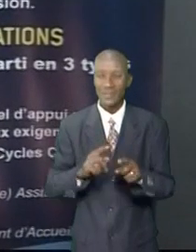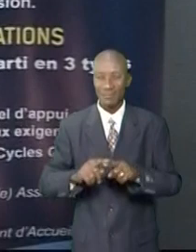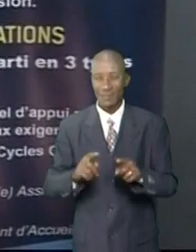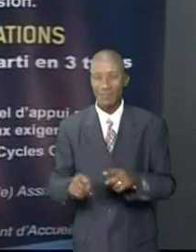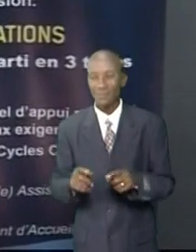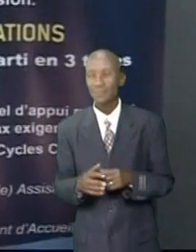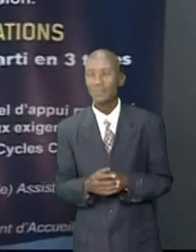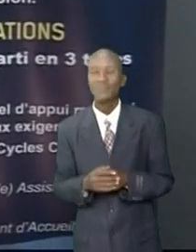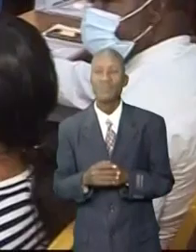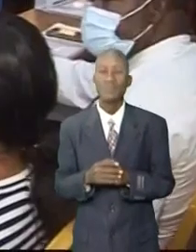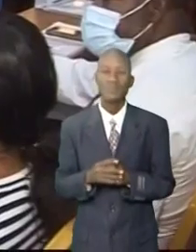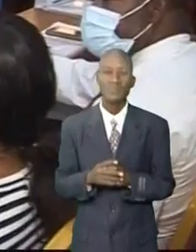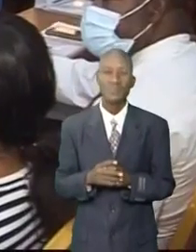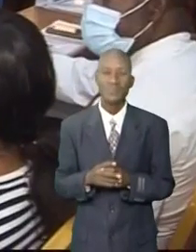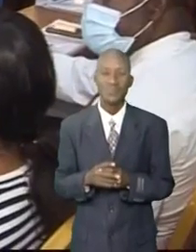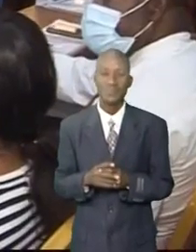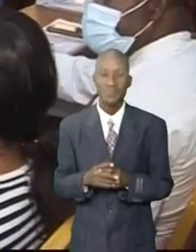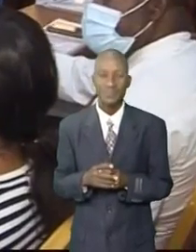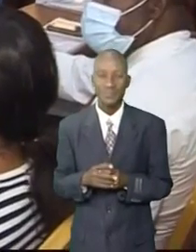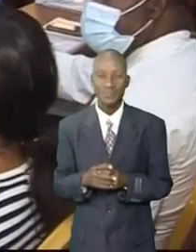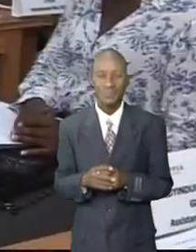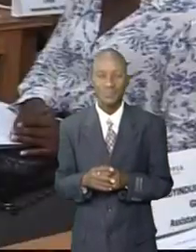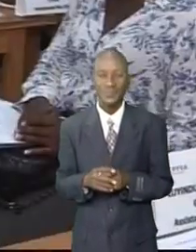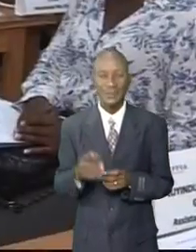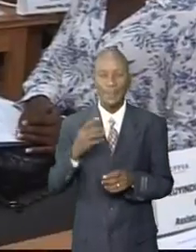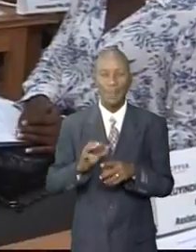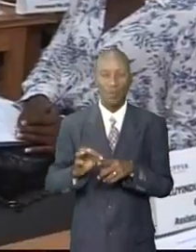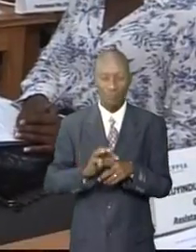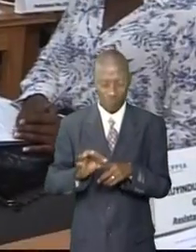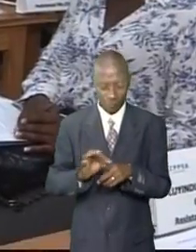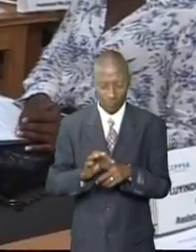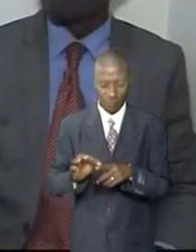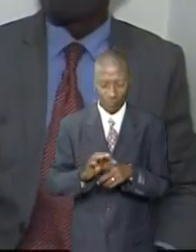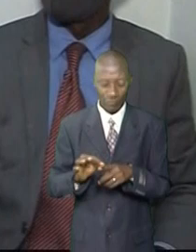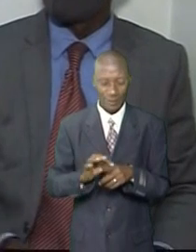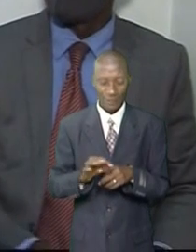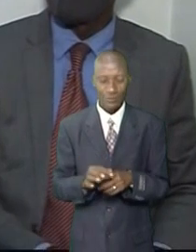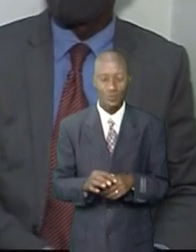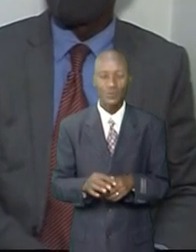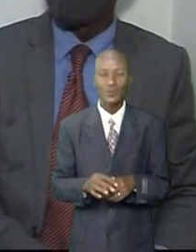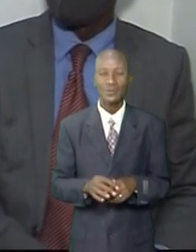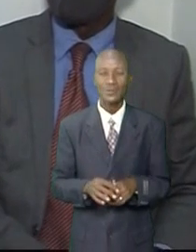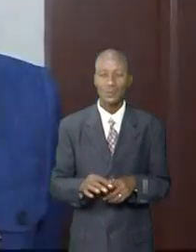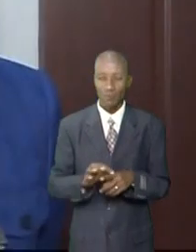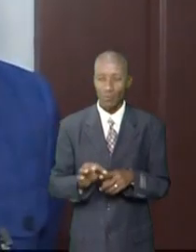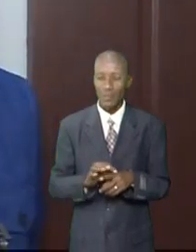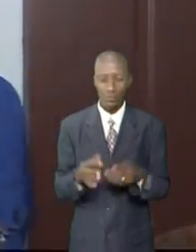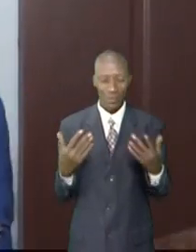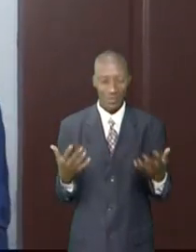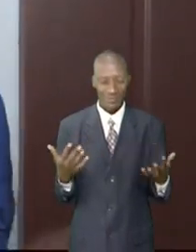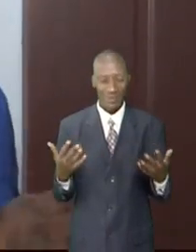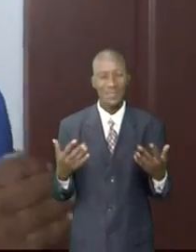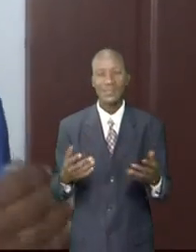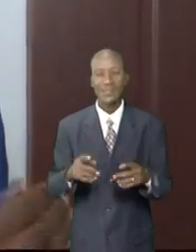Des modules de formation pour le secrétariat et la Sistana à la disposition de tous pour améliorer les services à rendre, les centres